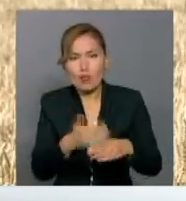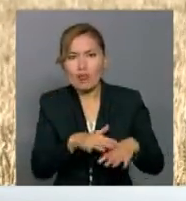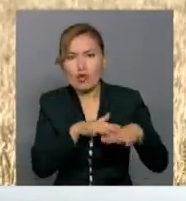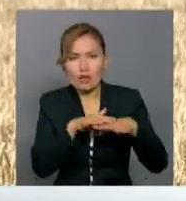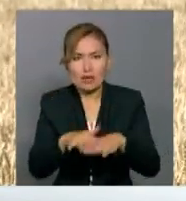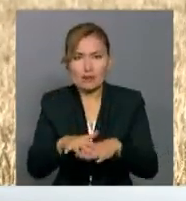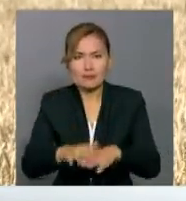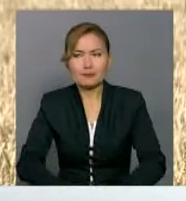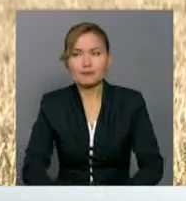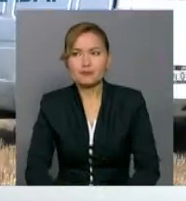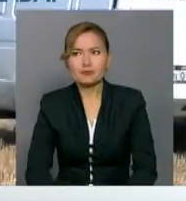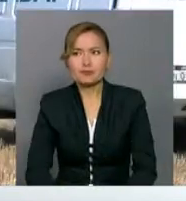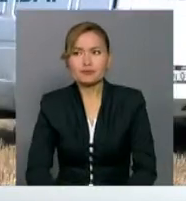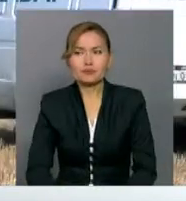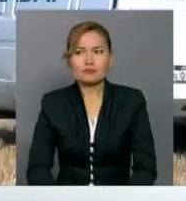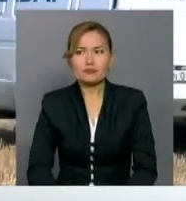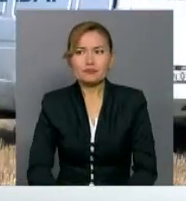бөлінді.